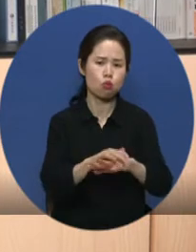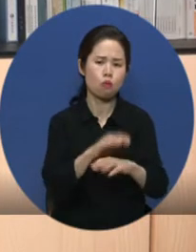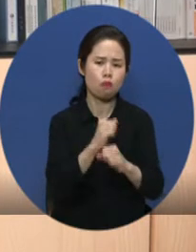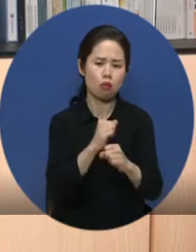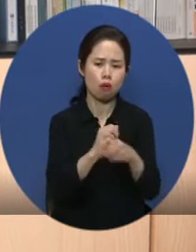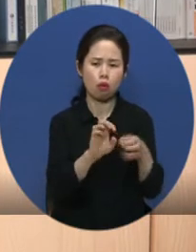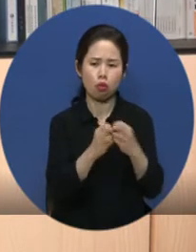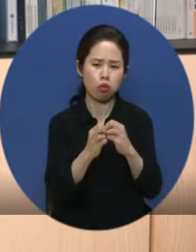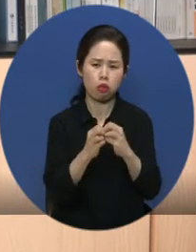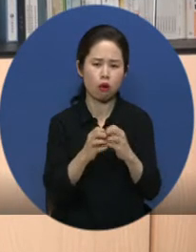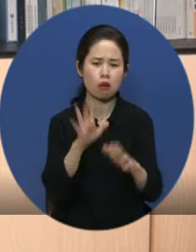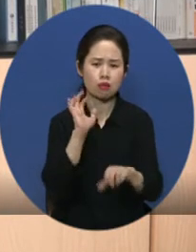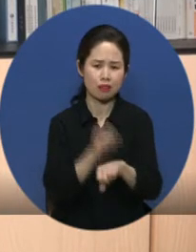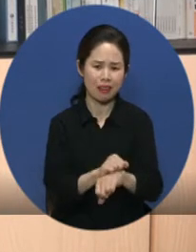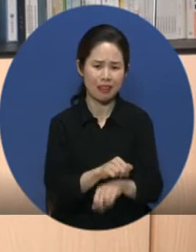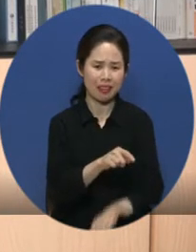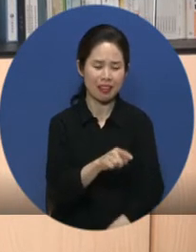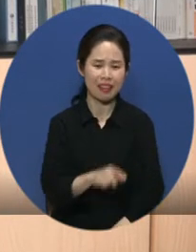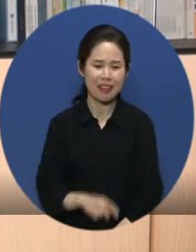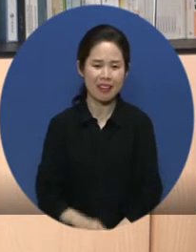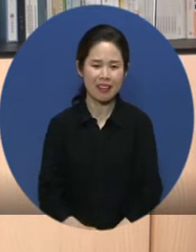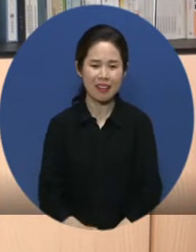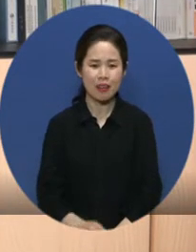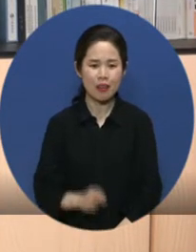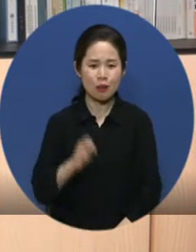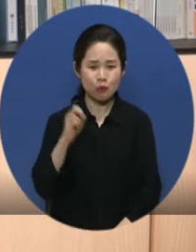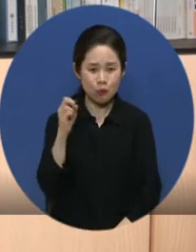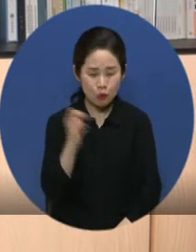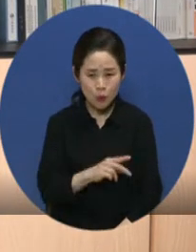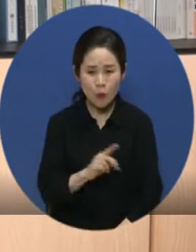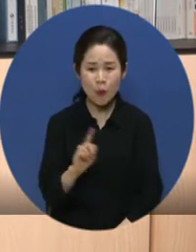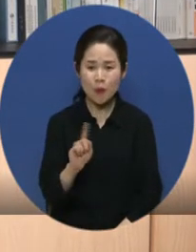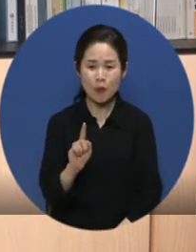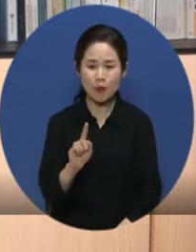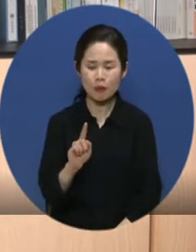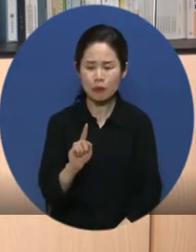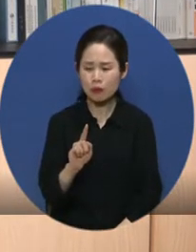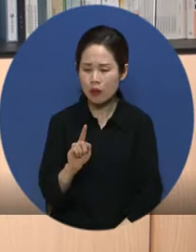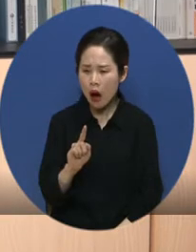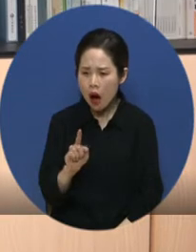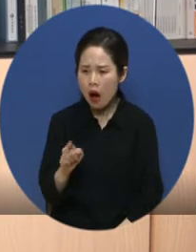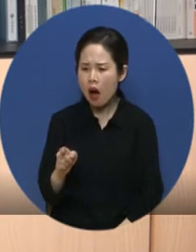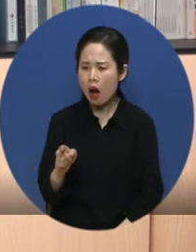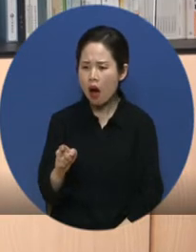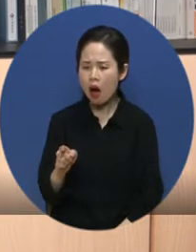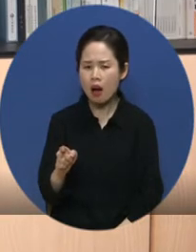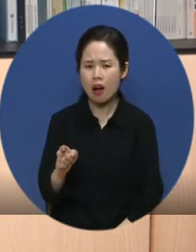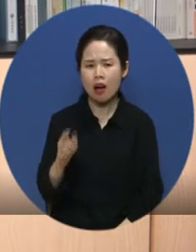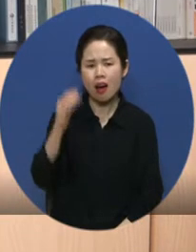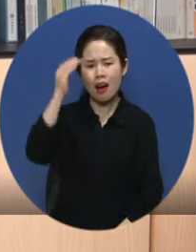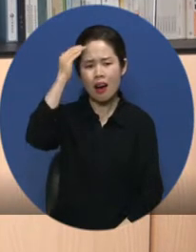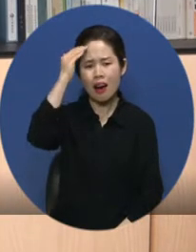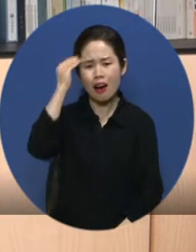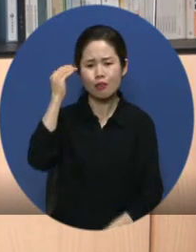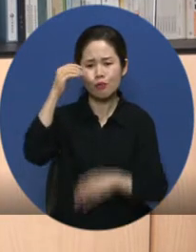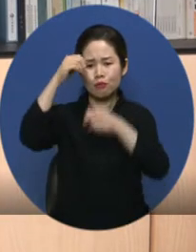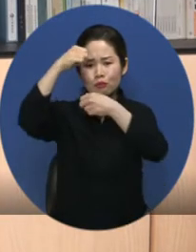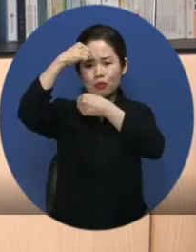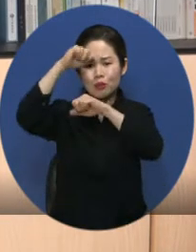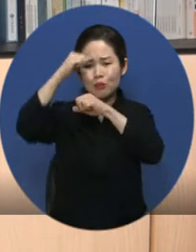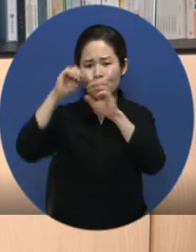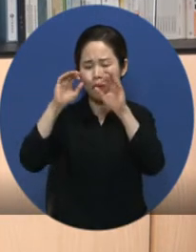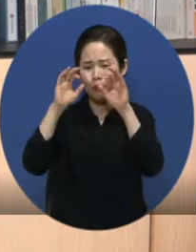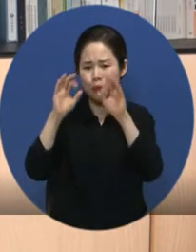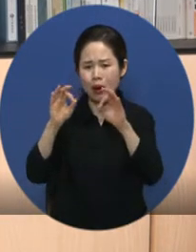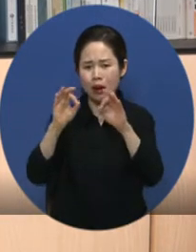잘하거든요. 그리고 또 한 가지 우리가 발견한 것은 지금까지 우리나라 신발들이